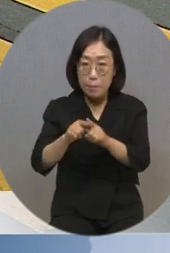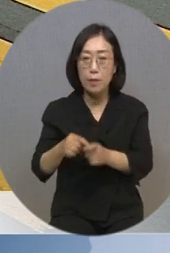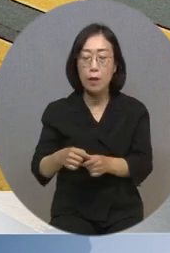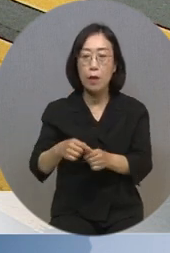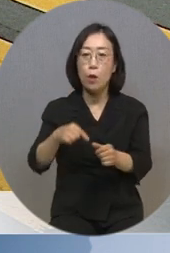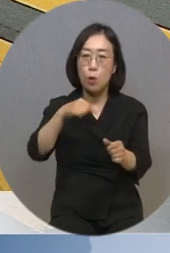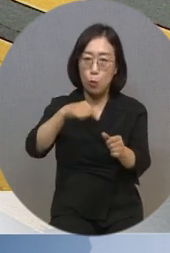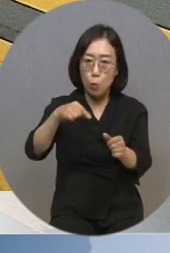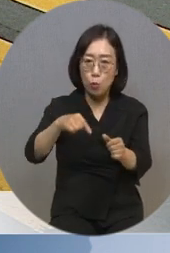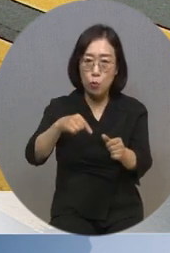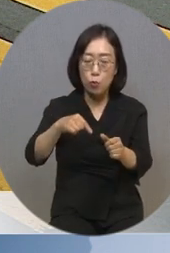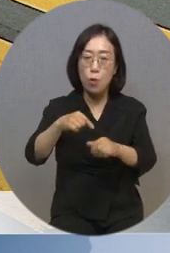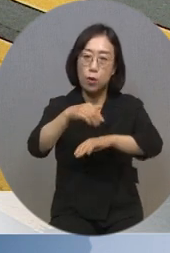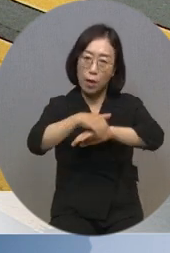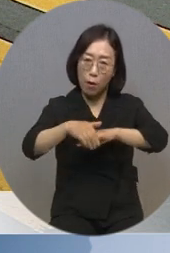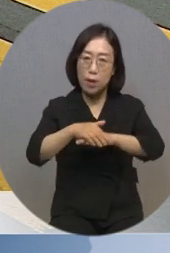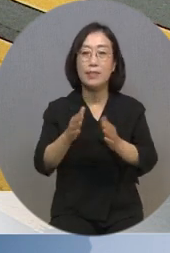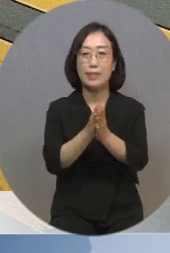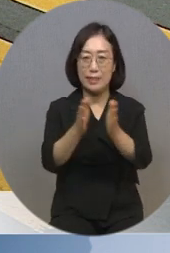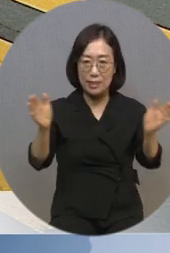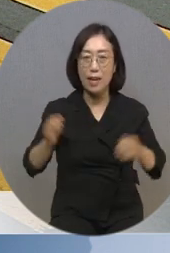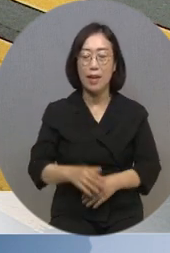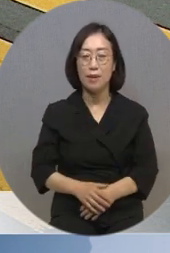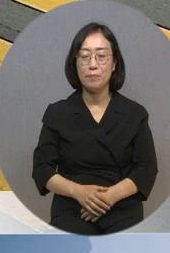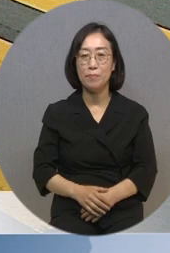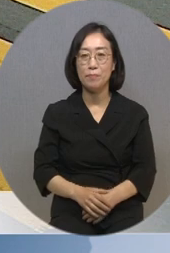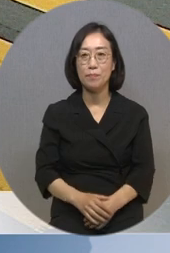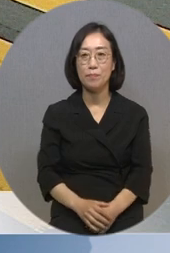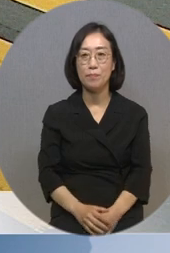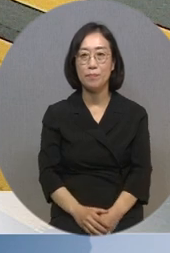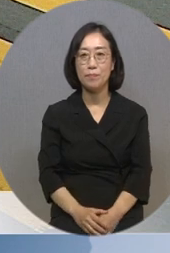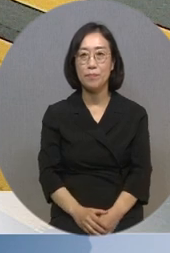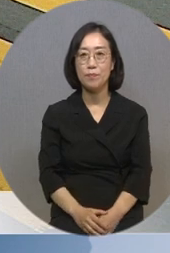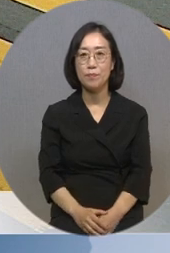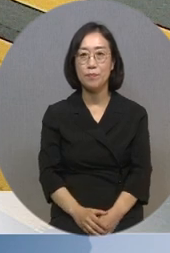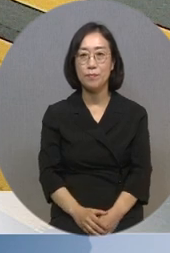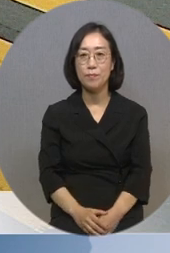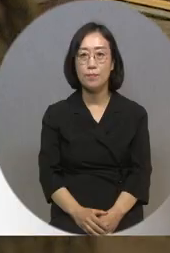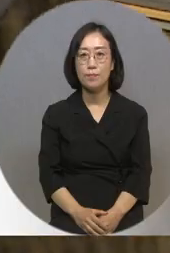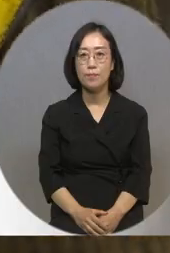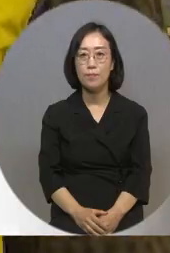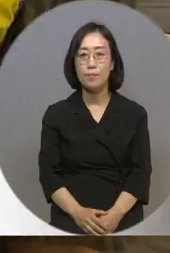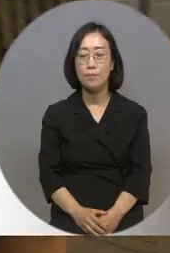독립보행교육 프로젝트를 마련한 건데요. 정유정 기자가 소개합니다.